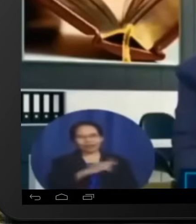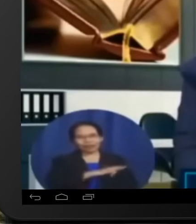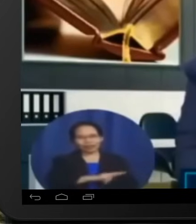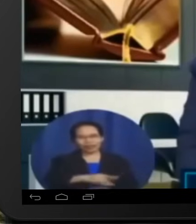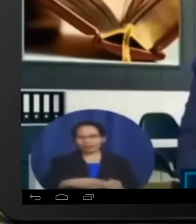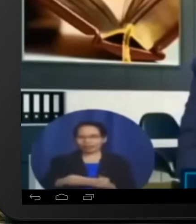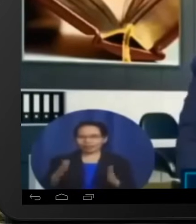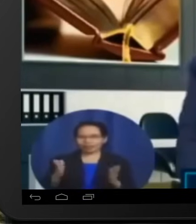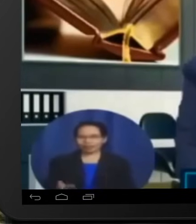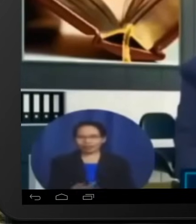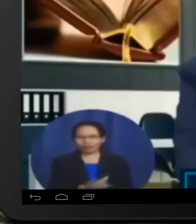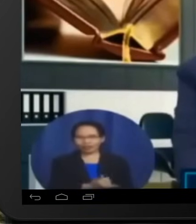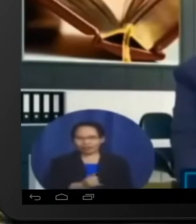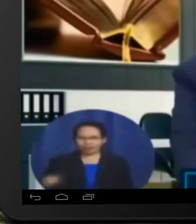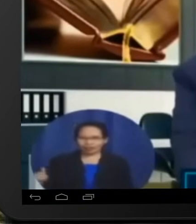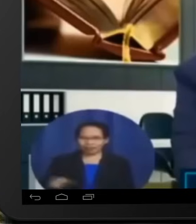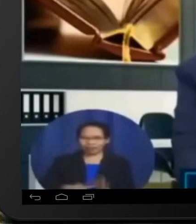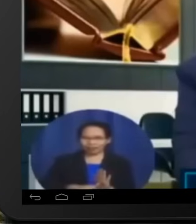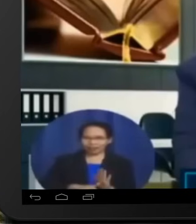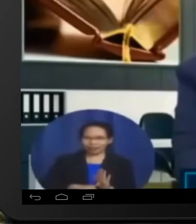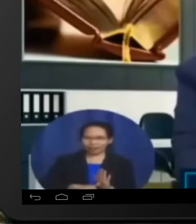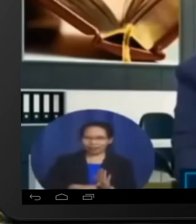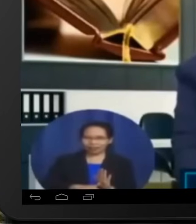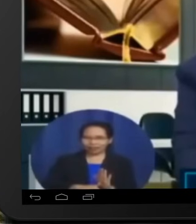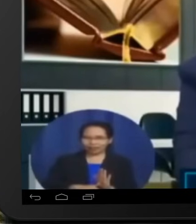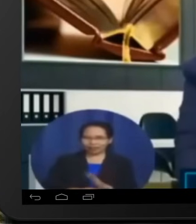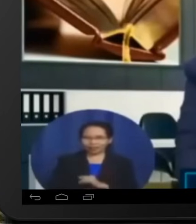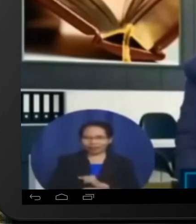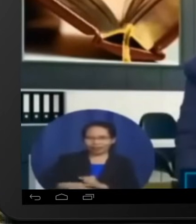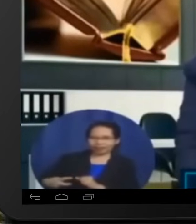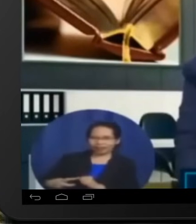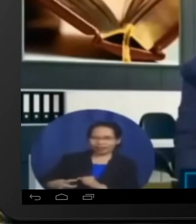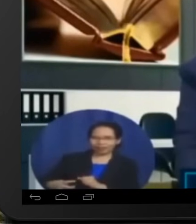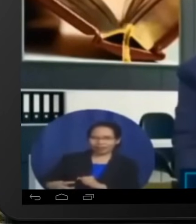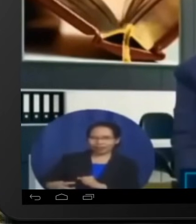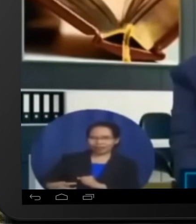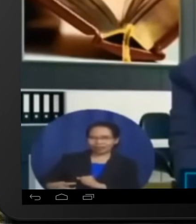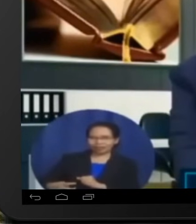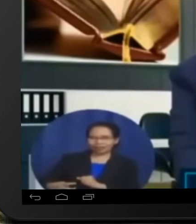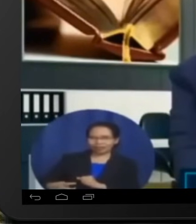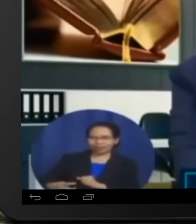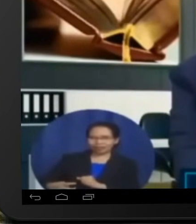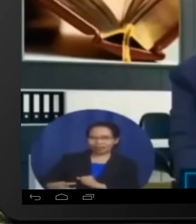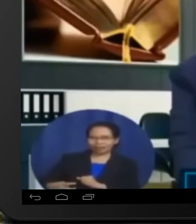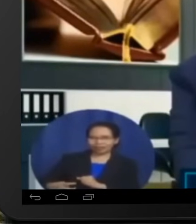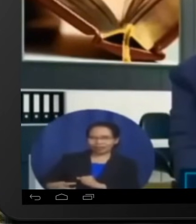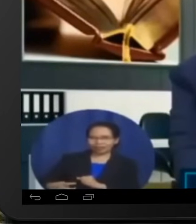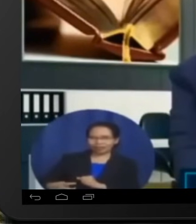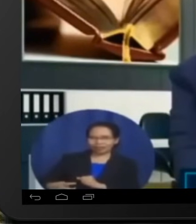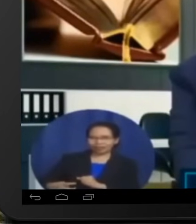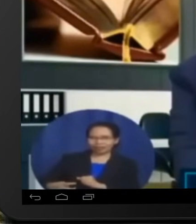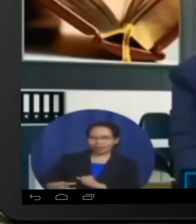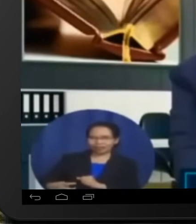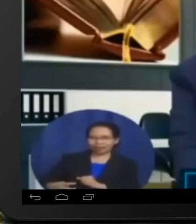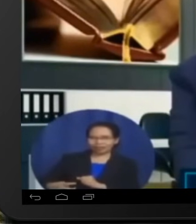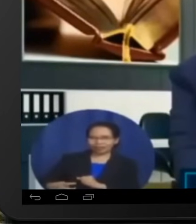religious leader, yan ang mga bandang huli nangungulimbat sa kabanang bayan. Before we continue mga